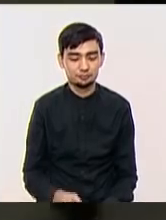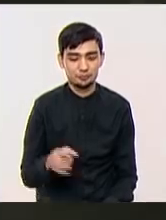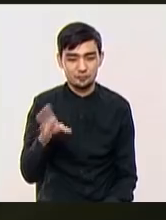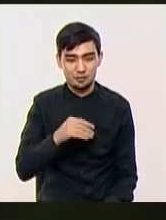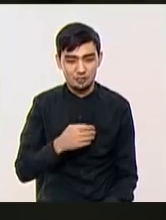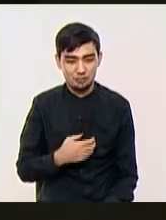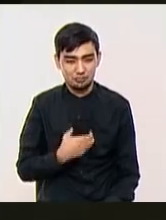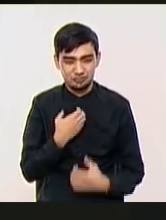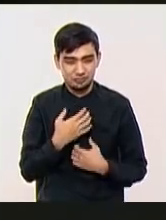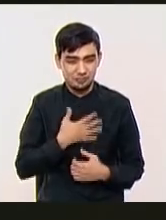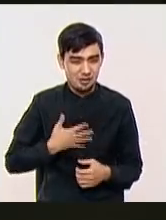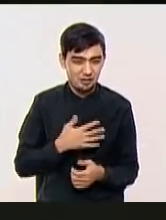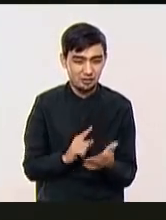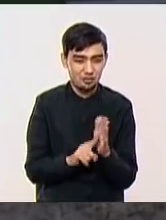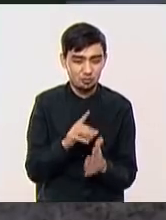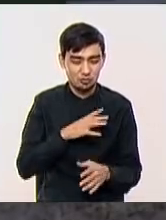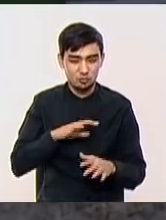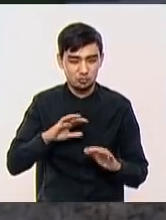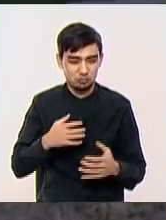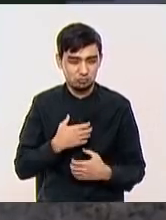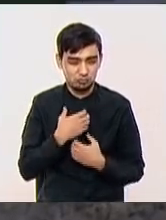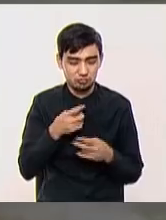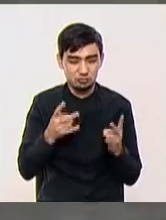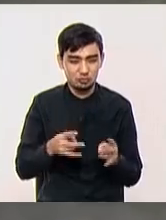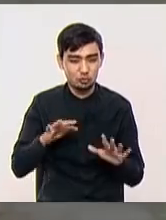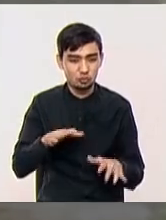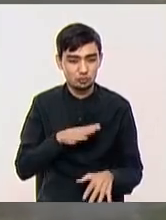Еленсесін түсіріп, қабырғасын қайыстырған қайғылы жағдай көп болды.